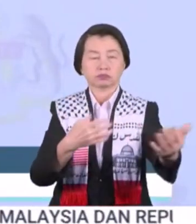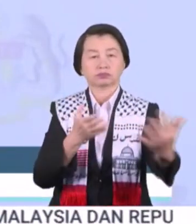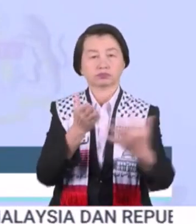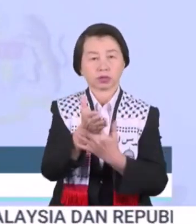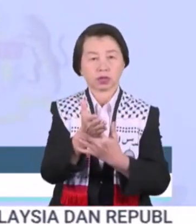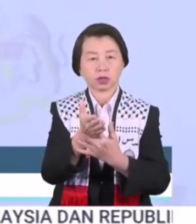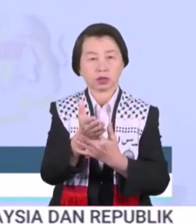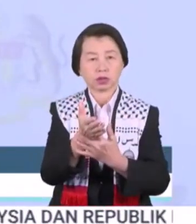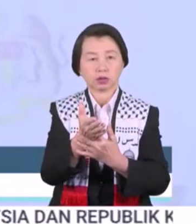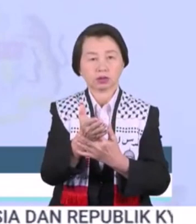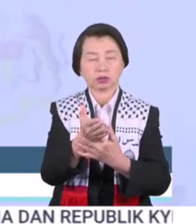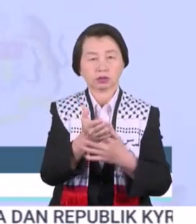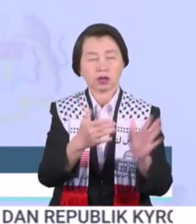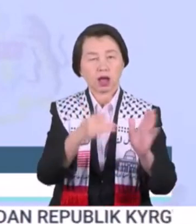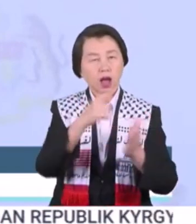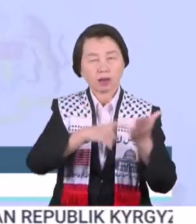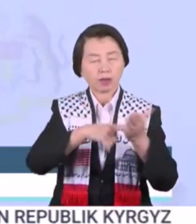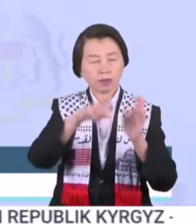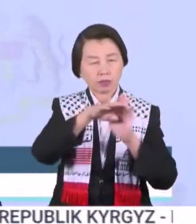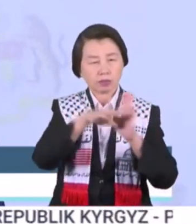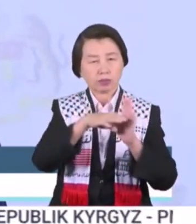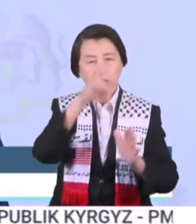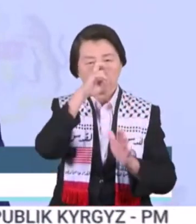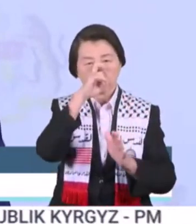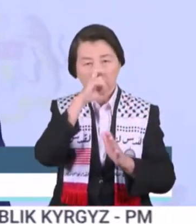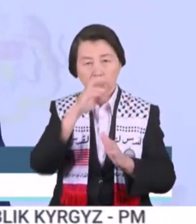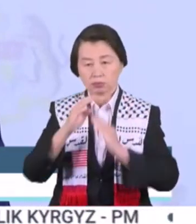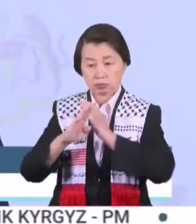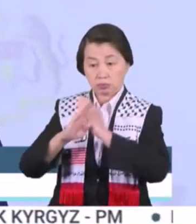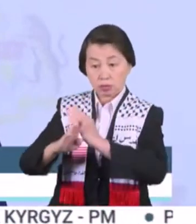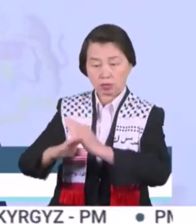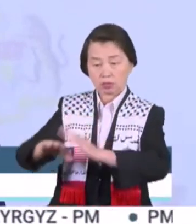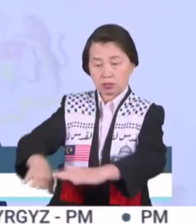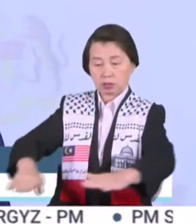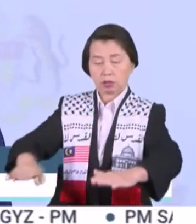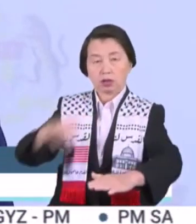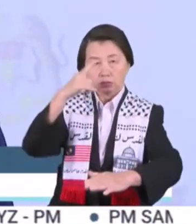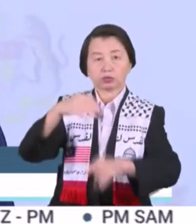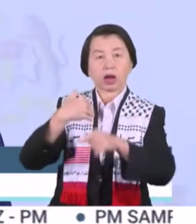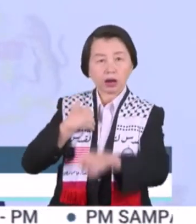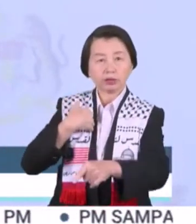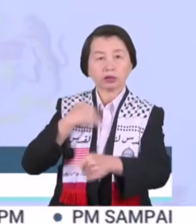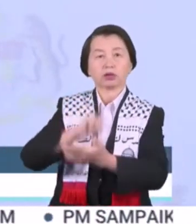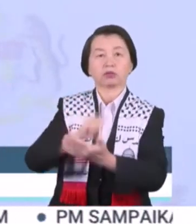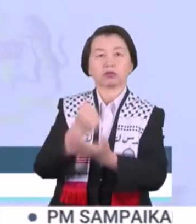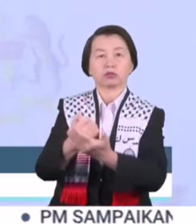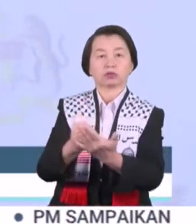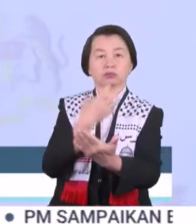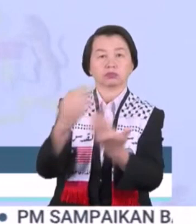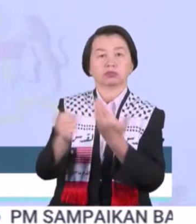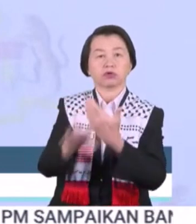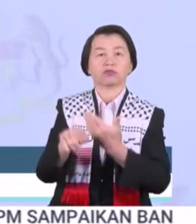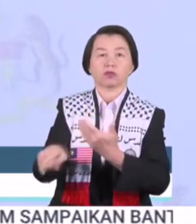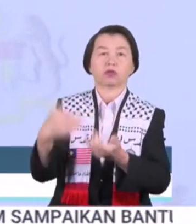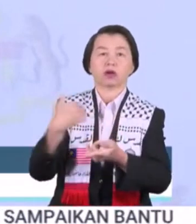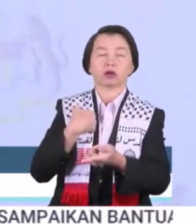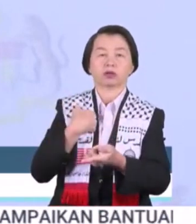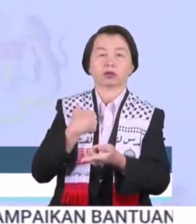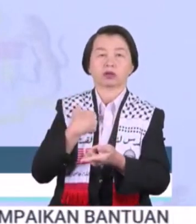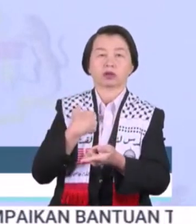yang ketat menghalang kanak-kanak daripada membuka akaun dalam platform-platform